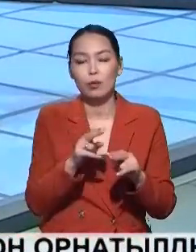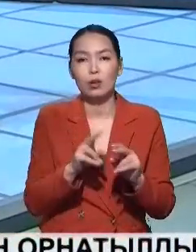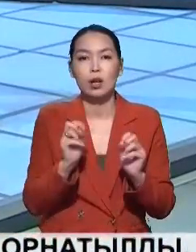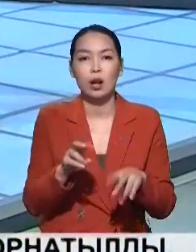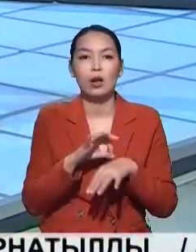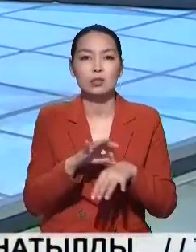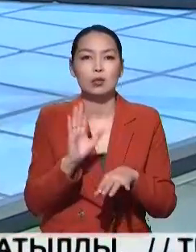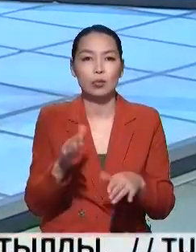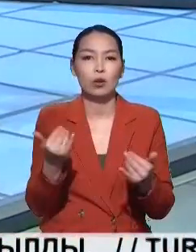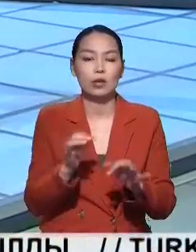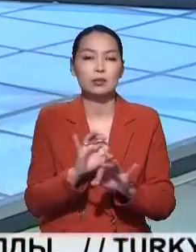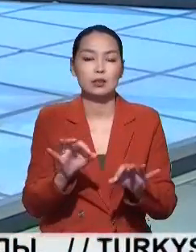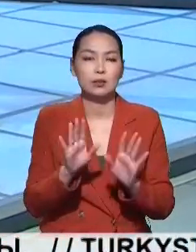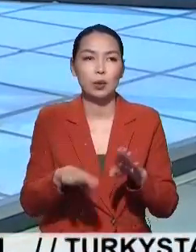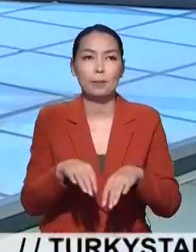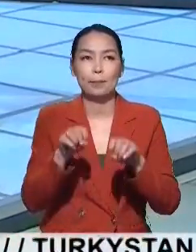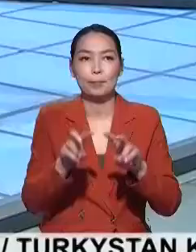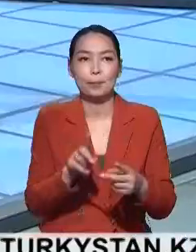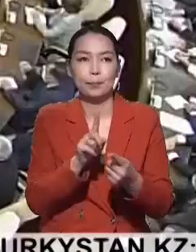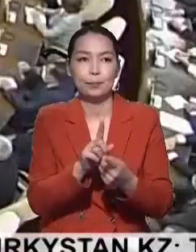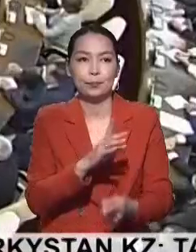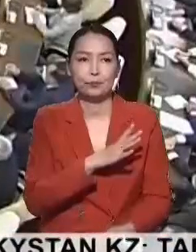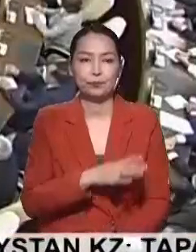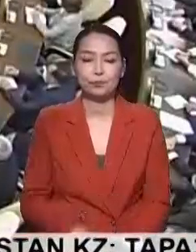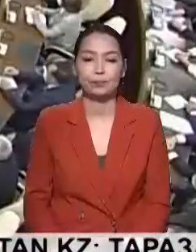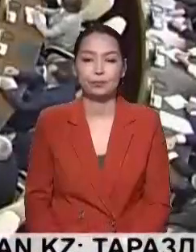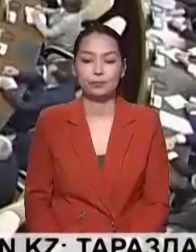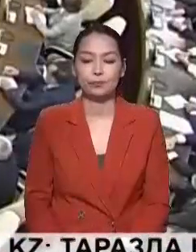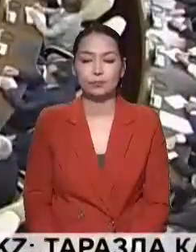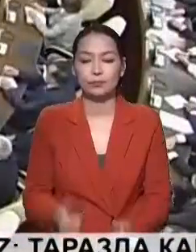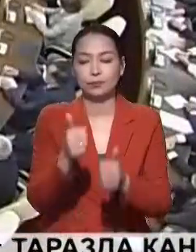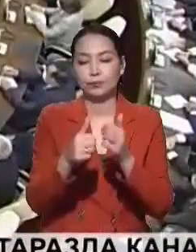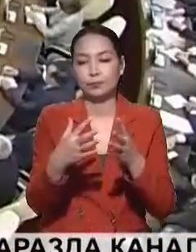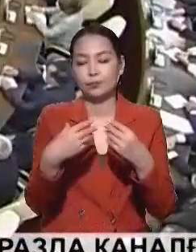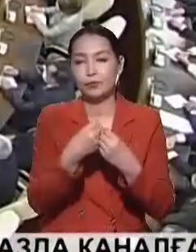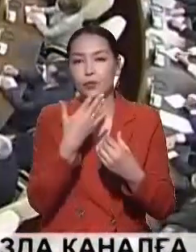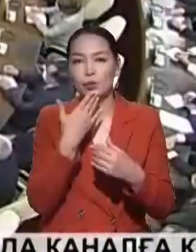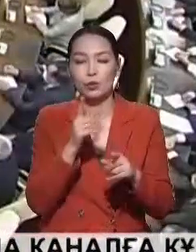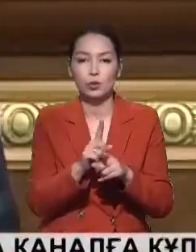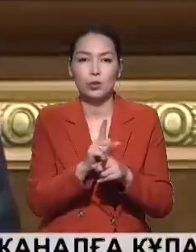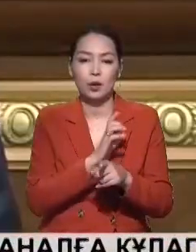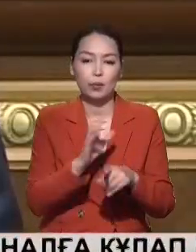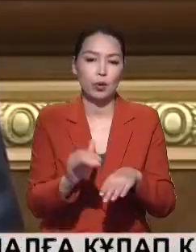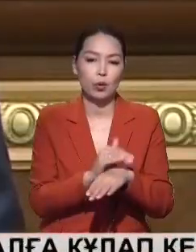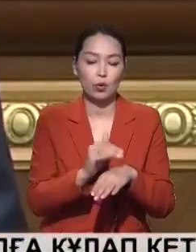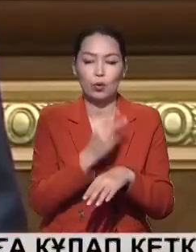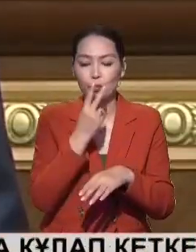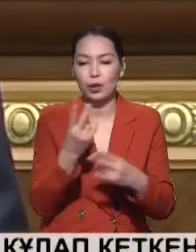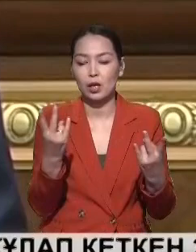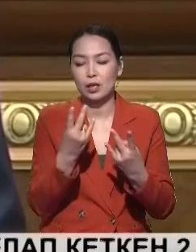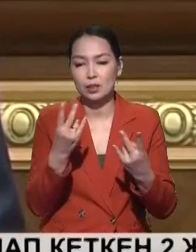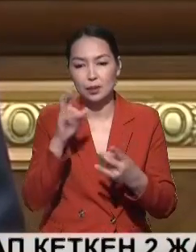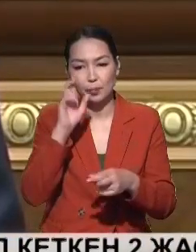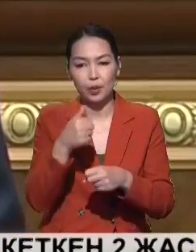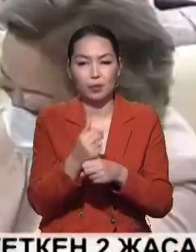асады, Аружан Затабек мамандармен тілдесті. Әр отбасы ұлттық байлықтың игілігін көру керек. Мемлекет басшысы